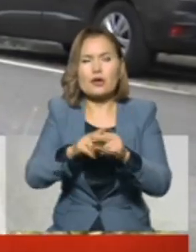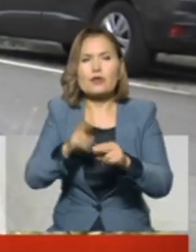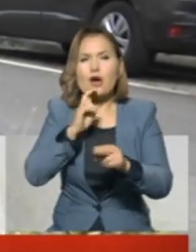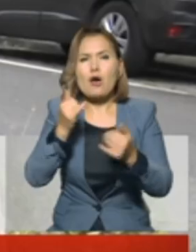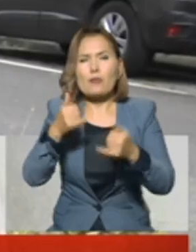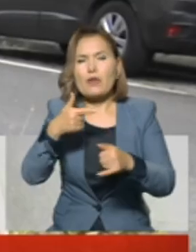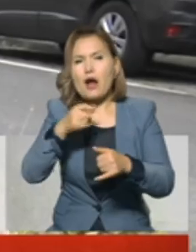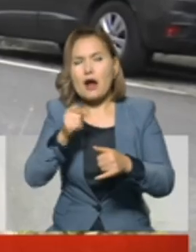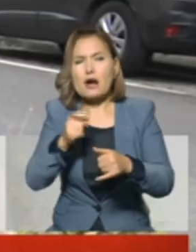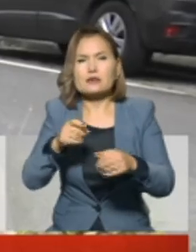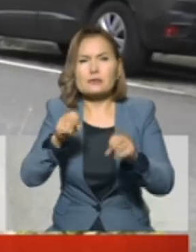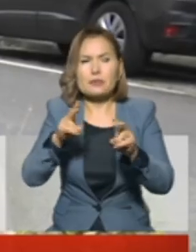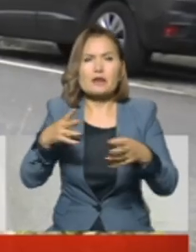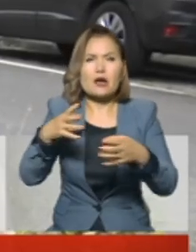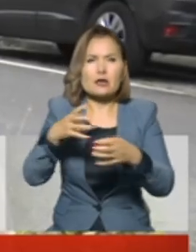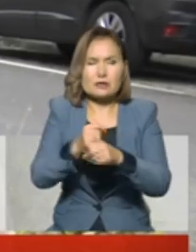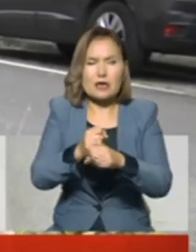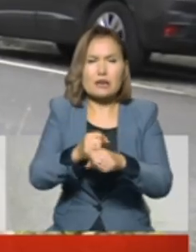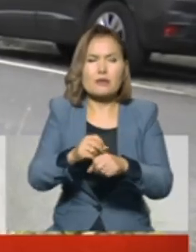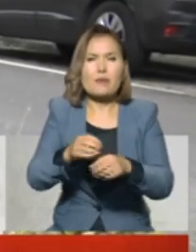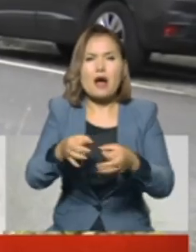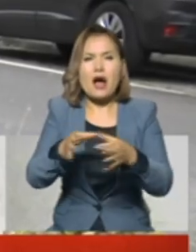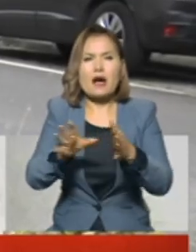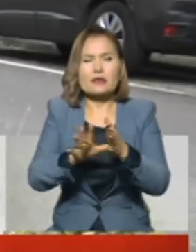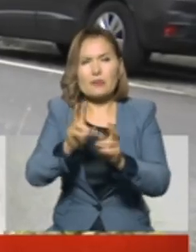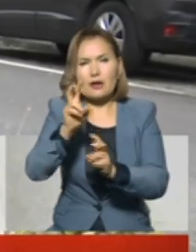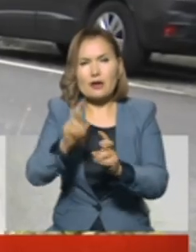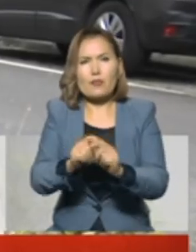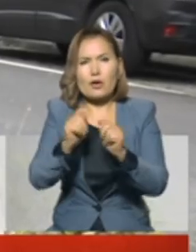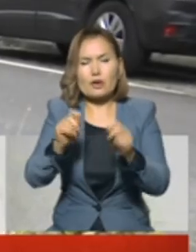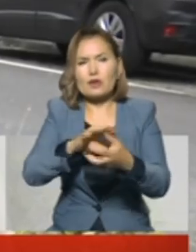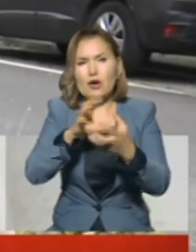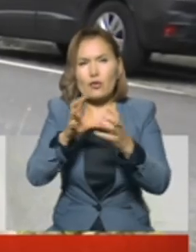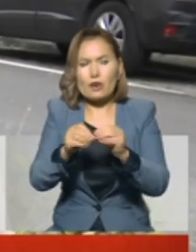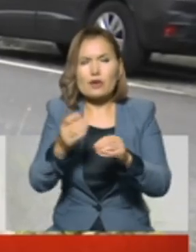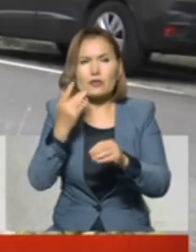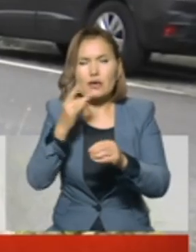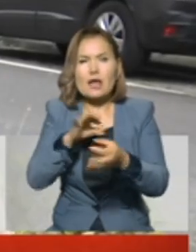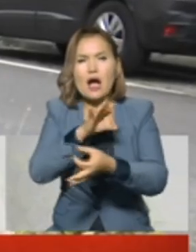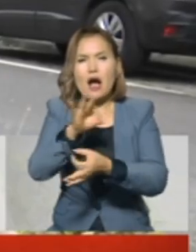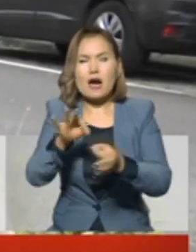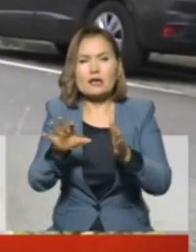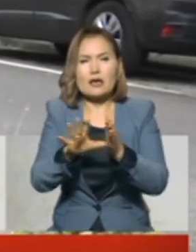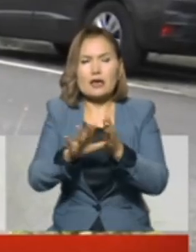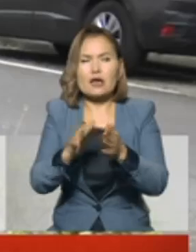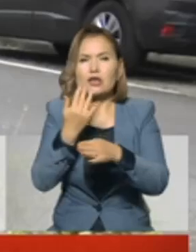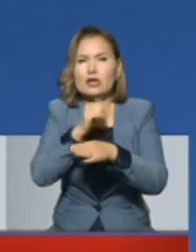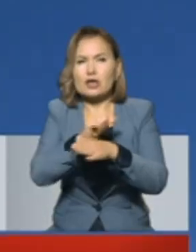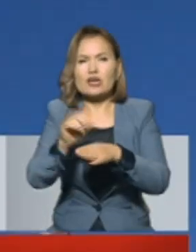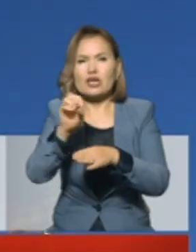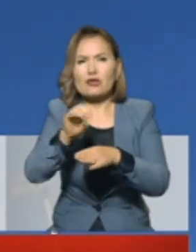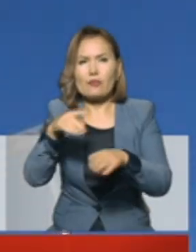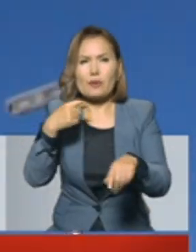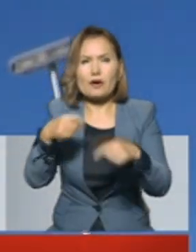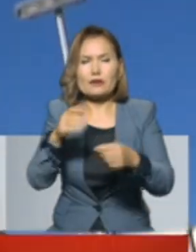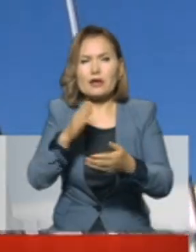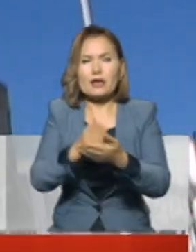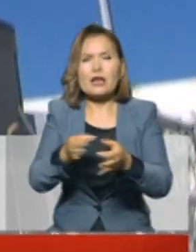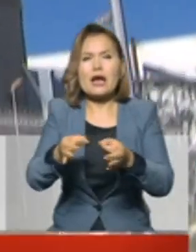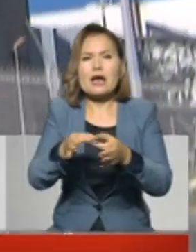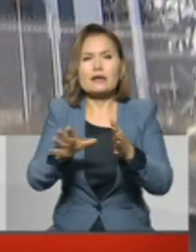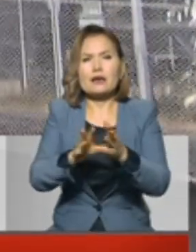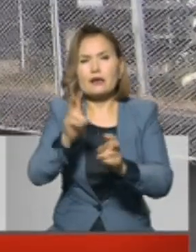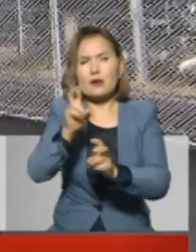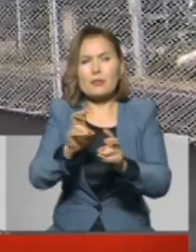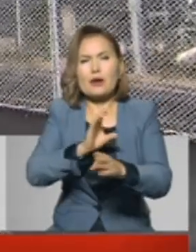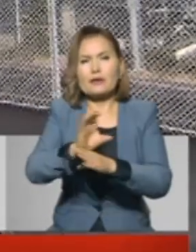газды атом энергиясымен алмастыру қажет. Қазір Франция өзінен артылған қуат көзін Еуропа нарығына саудалап отыр. Атом электр